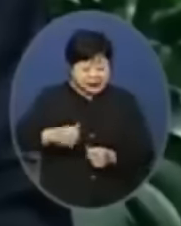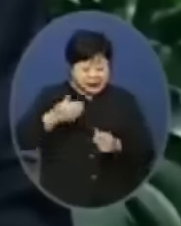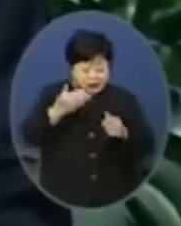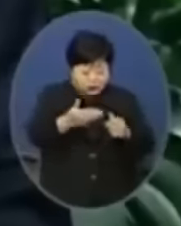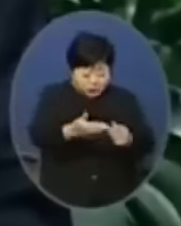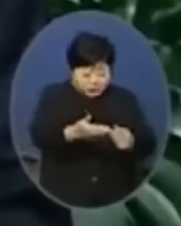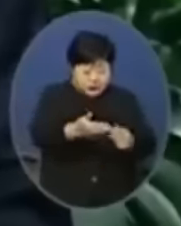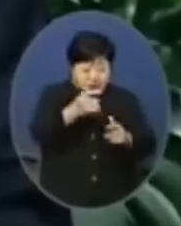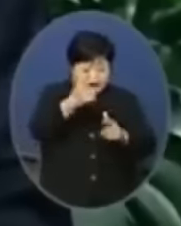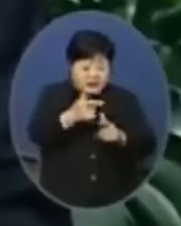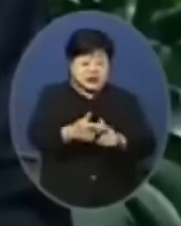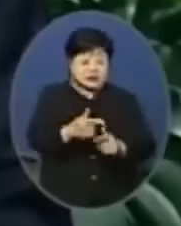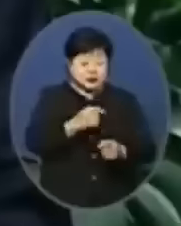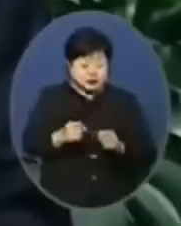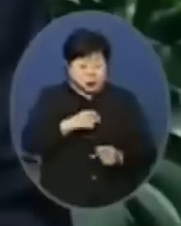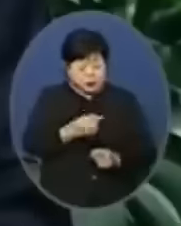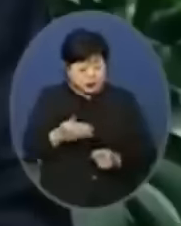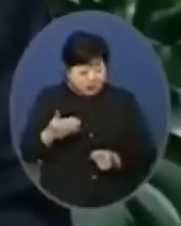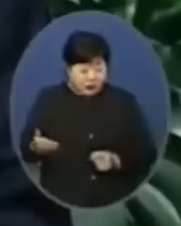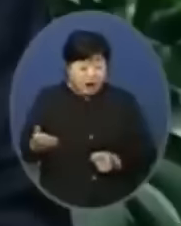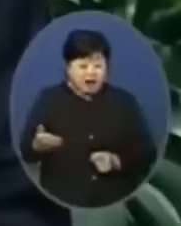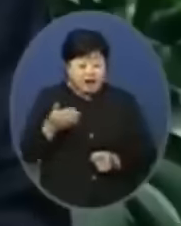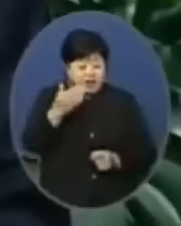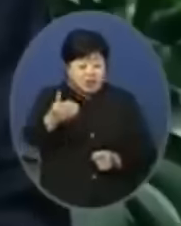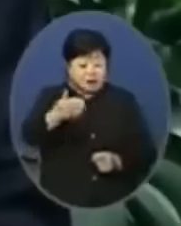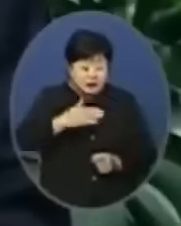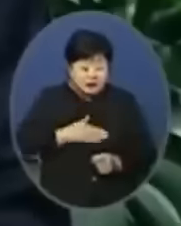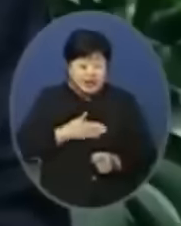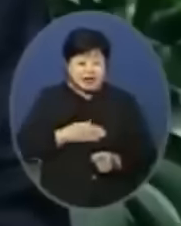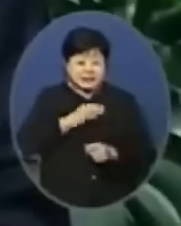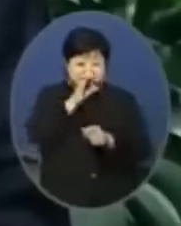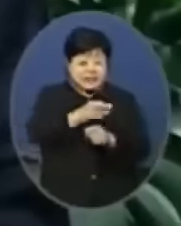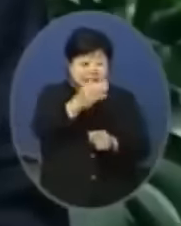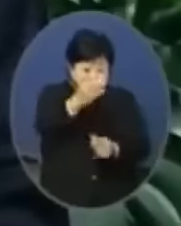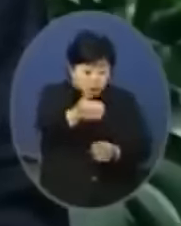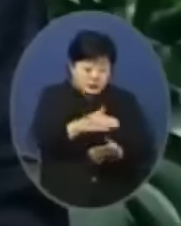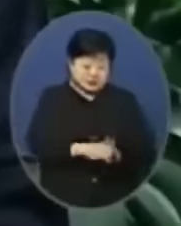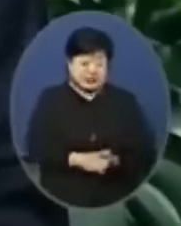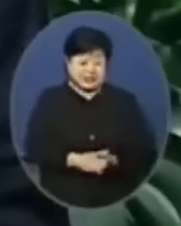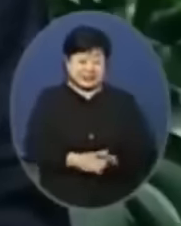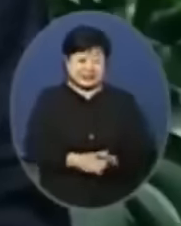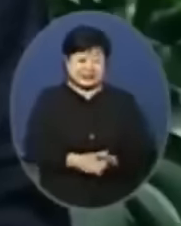주셔서 예수님이 몸짓고 피 흘려서 여러분과 나를 값지고 사주신 것입니다.